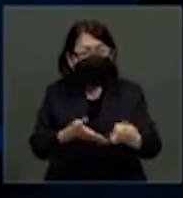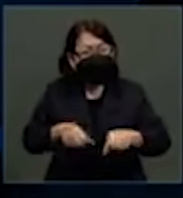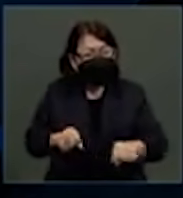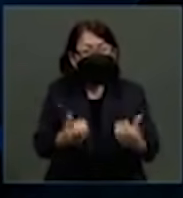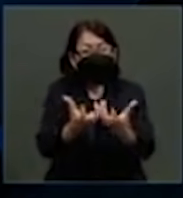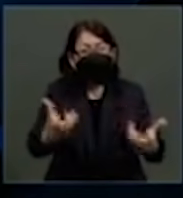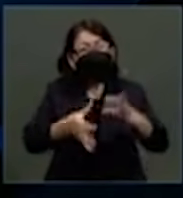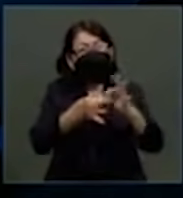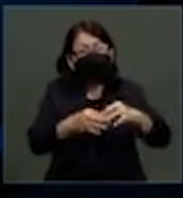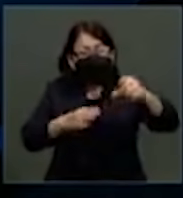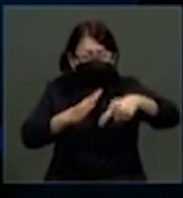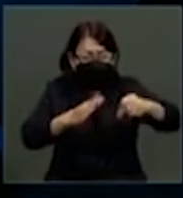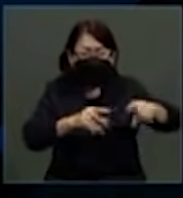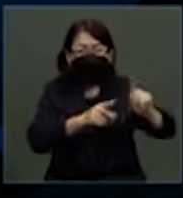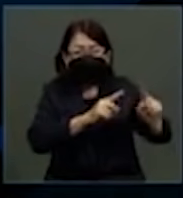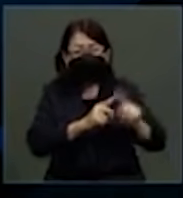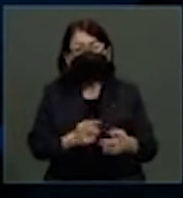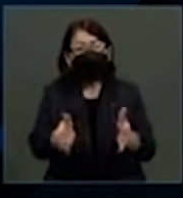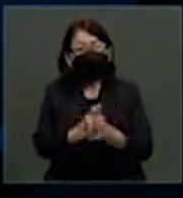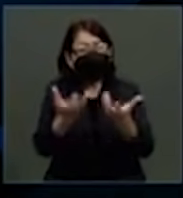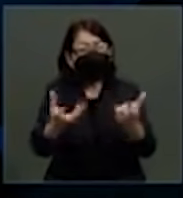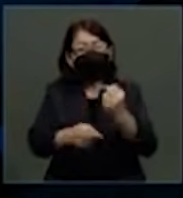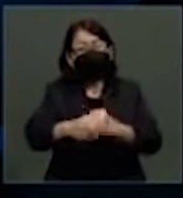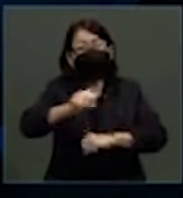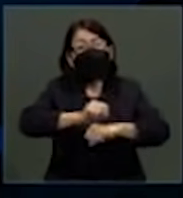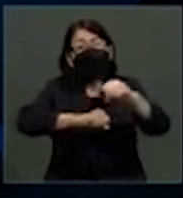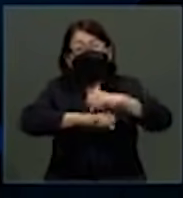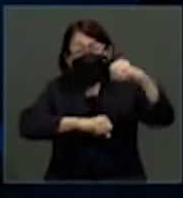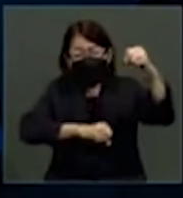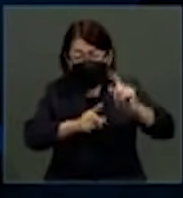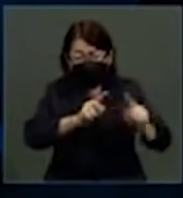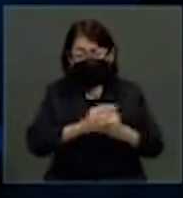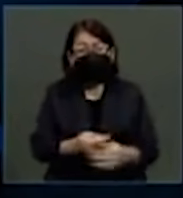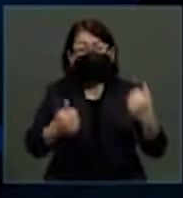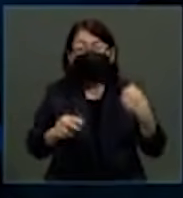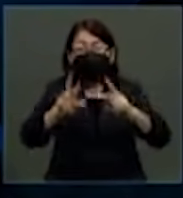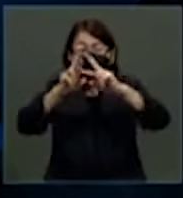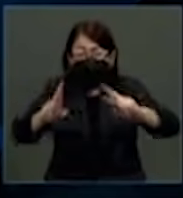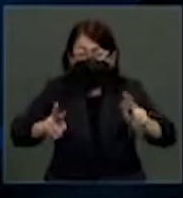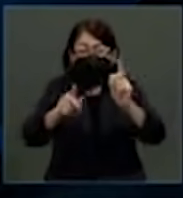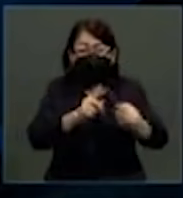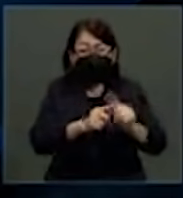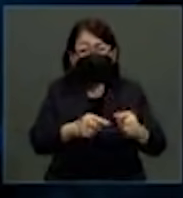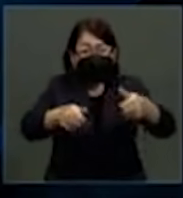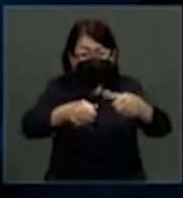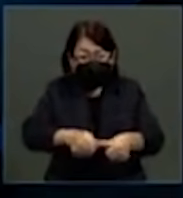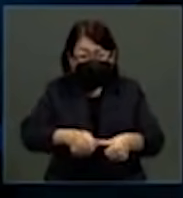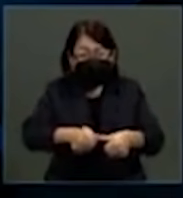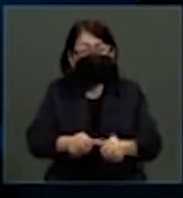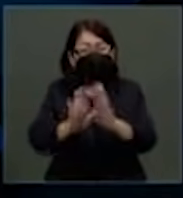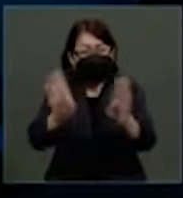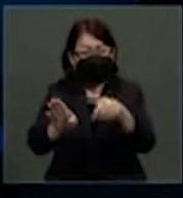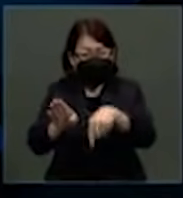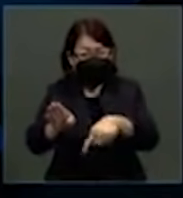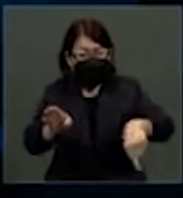โภคบริโภคที่จำเป็นต่อการดำรงชีวิตยาเวชภัณฑ์ซูเปอร์มาร์เก็ตนะครับเครื่องมือช่างอุปกรณ์การก่อสร้